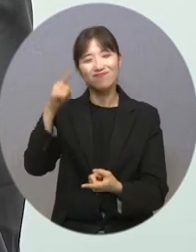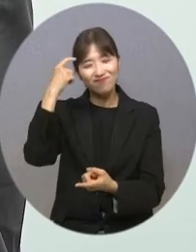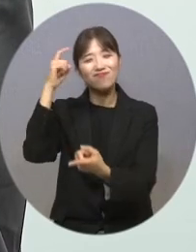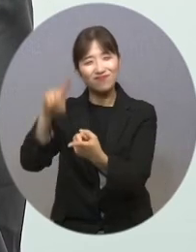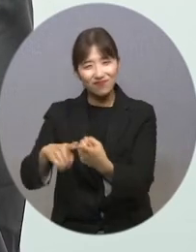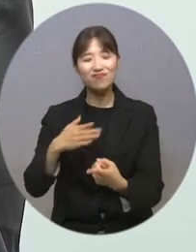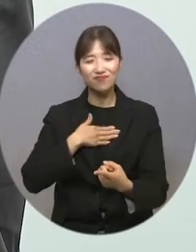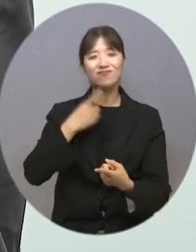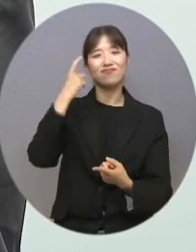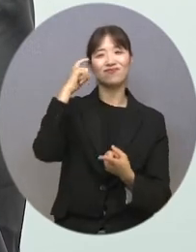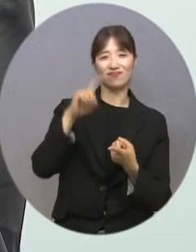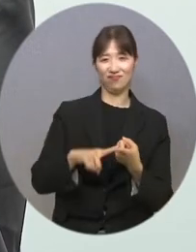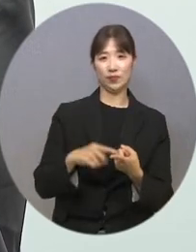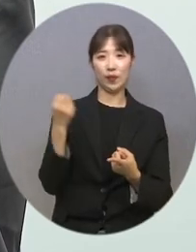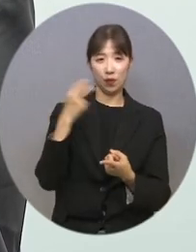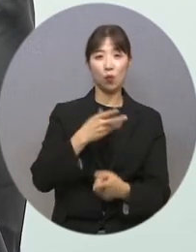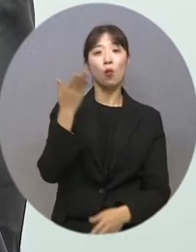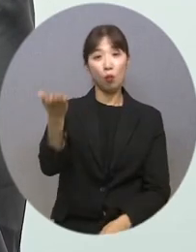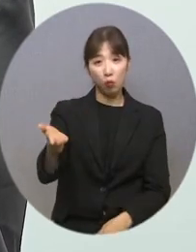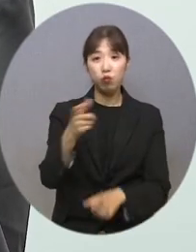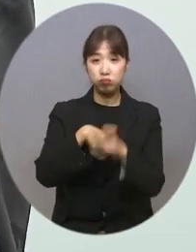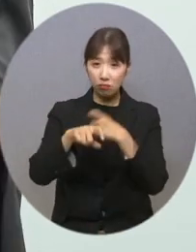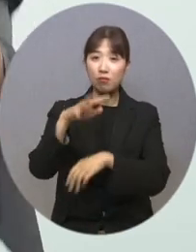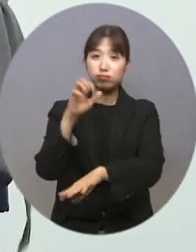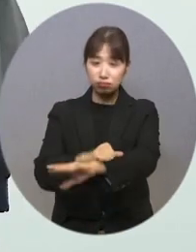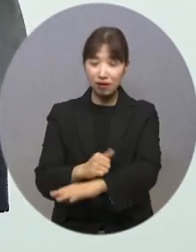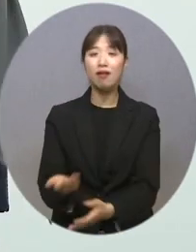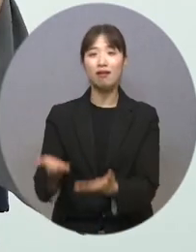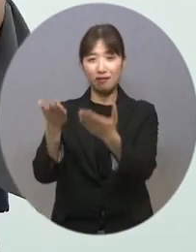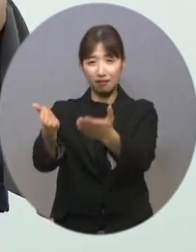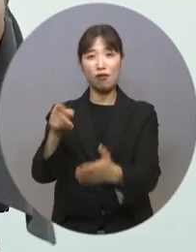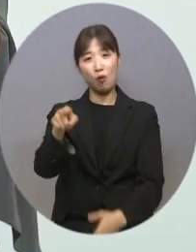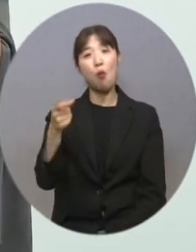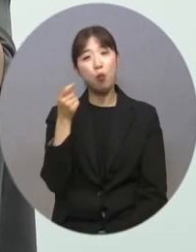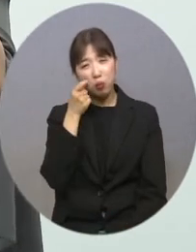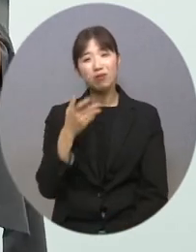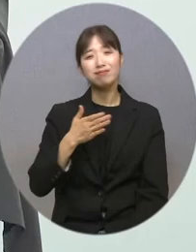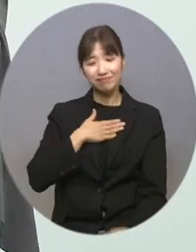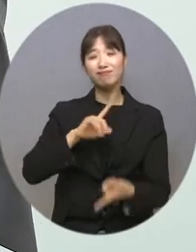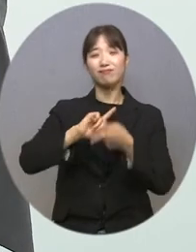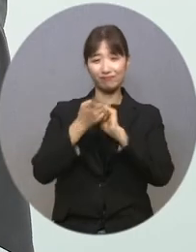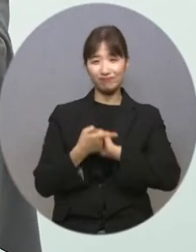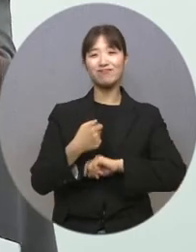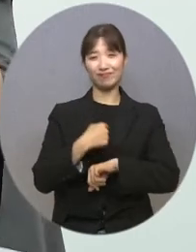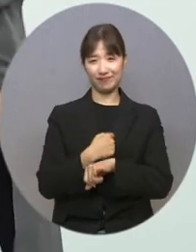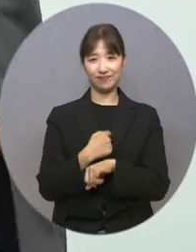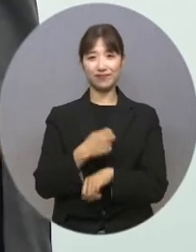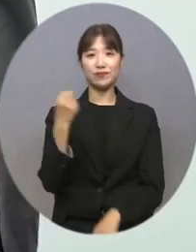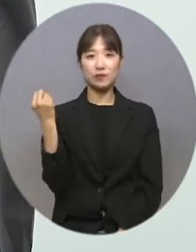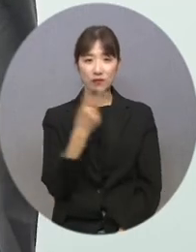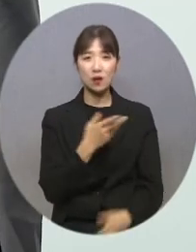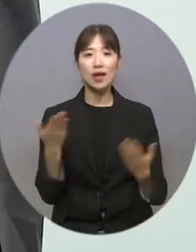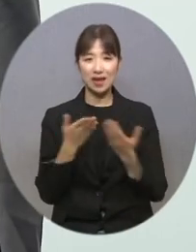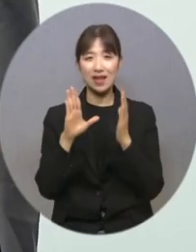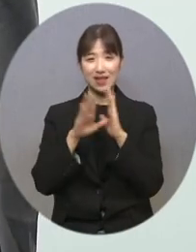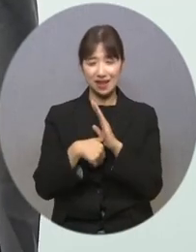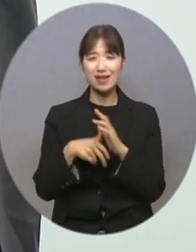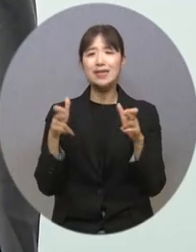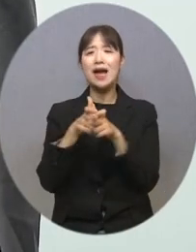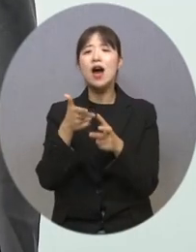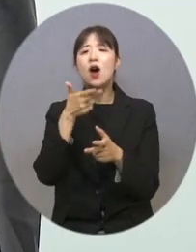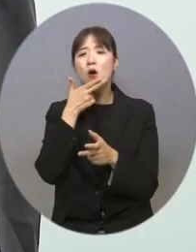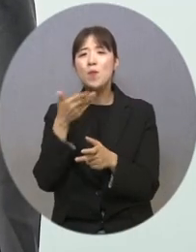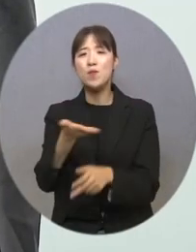니가 서자라는 걸리 가하고 못하는 것을 내가 대신 하고 일을 할 때도 비장애인 동료 직원들이